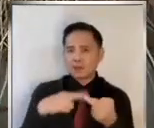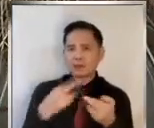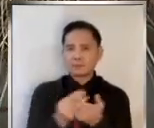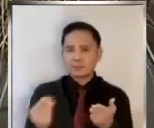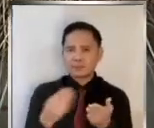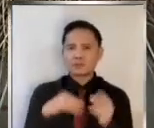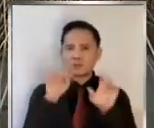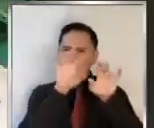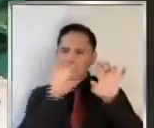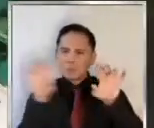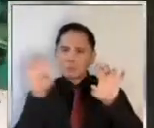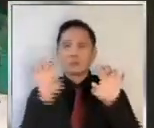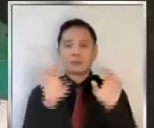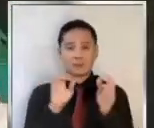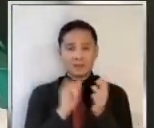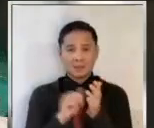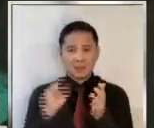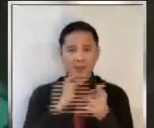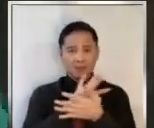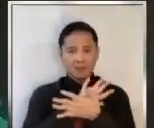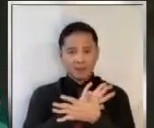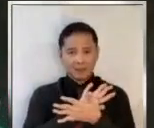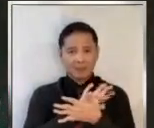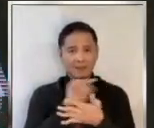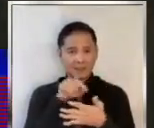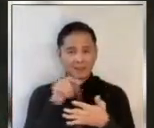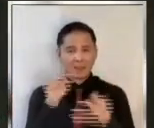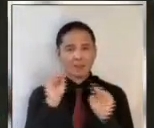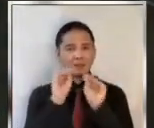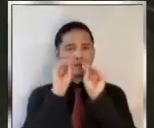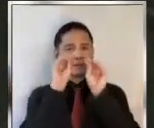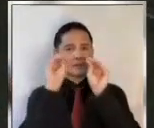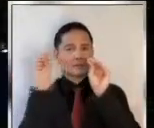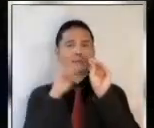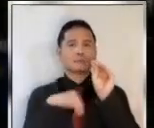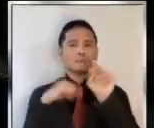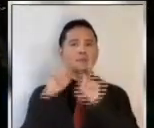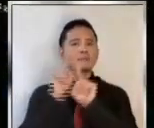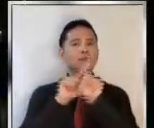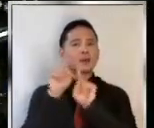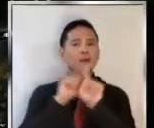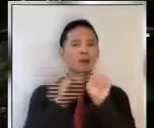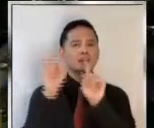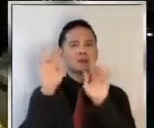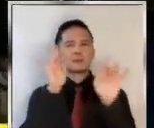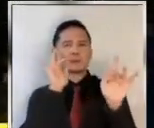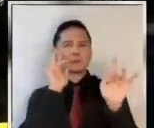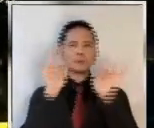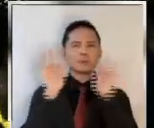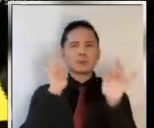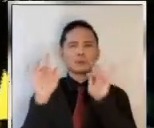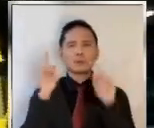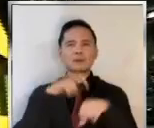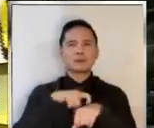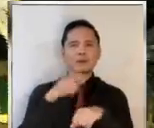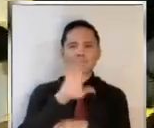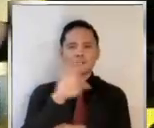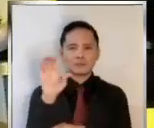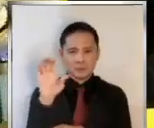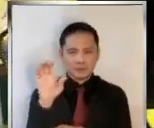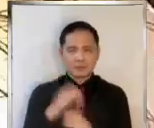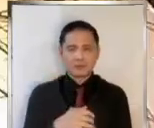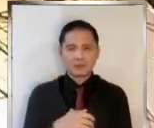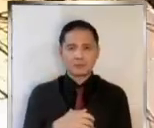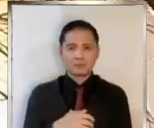korteng coronavirus, hindi sila nanaig sa ningning ng bituin ng Pasko. Matamlay man daw para sa ilan ang pasok ng Kapaskuhan dahil sa